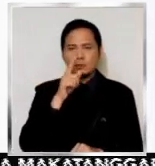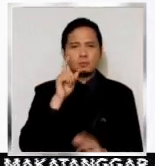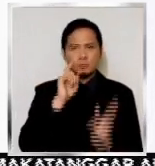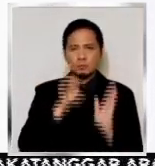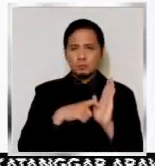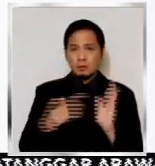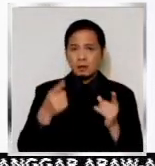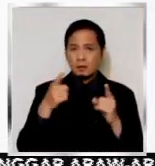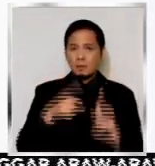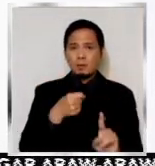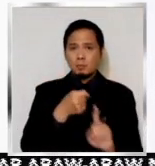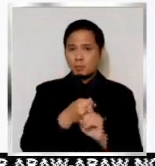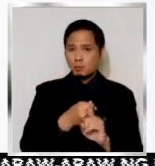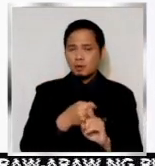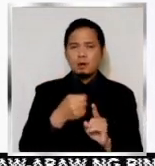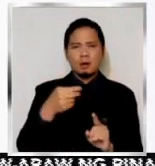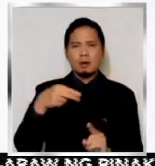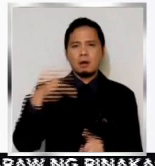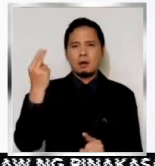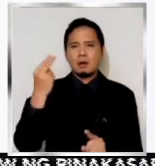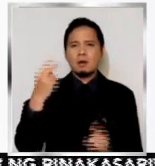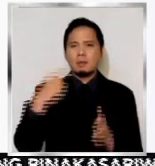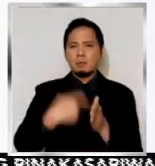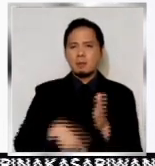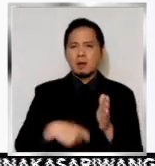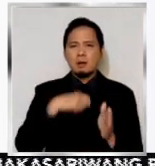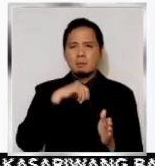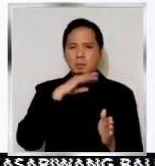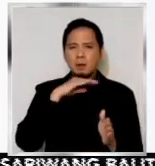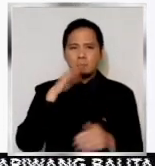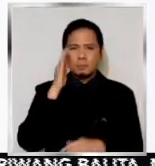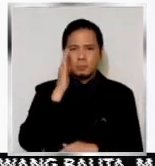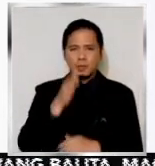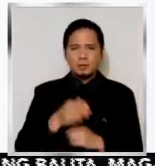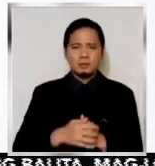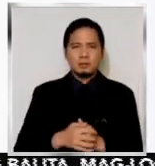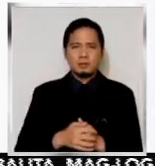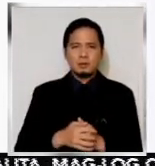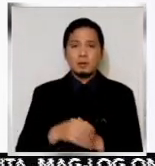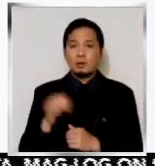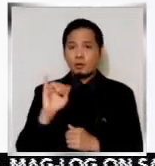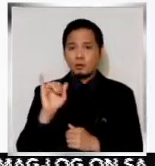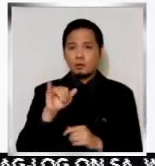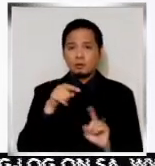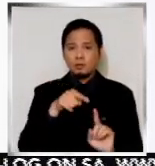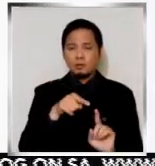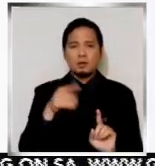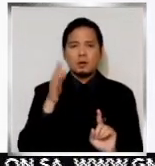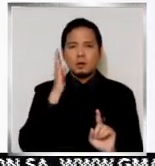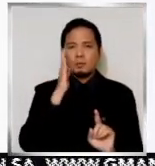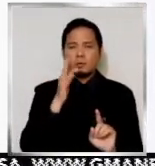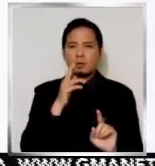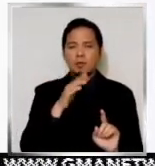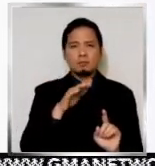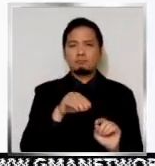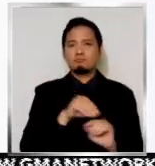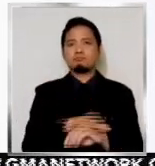expected dahil yung dumari ang presyo doon is 165 to